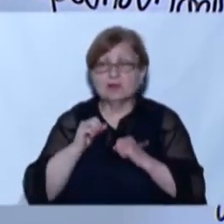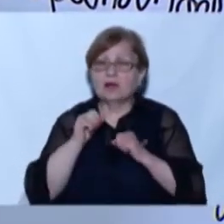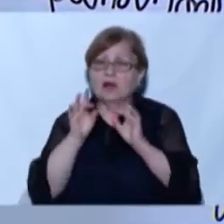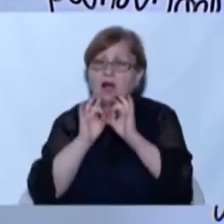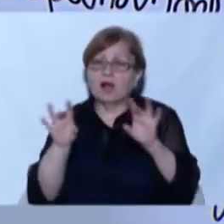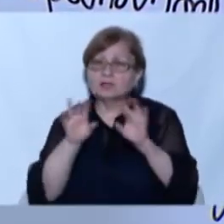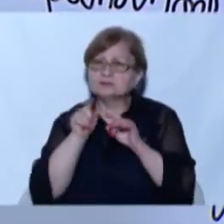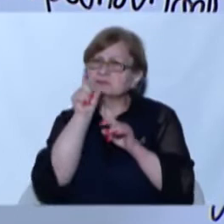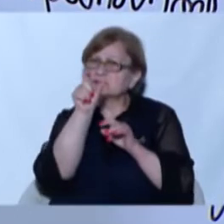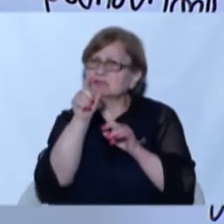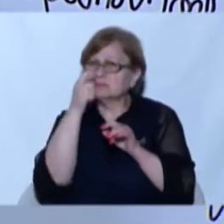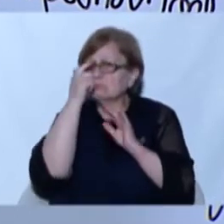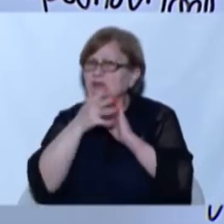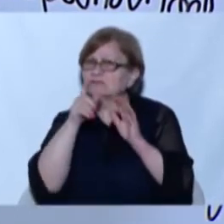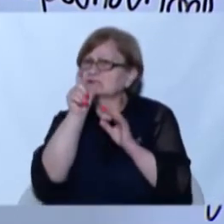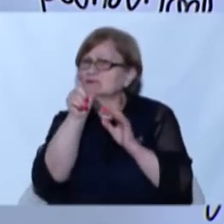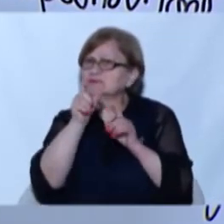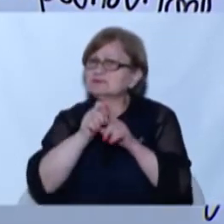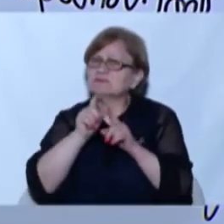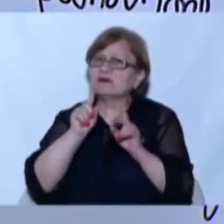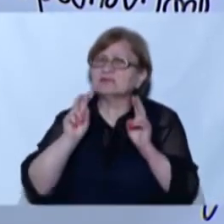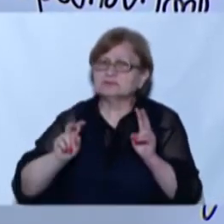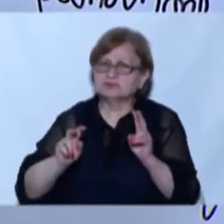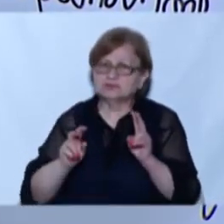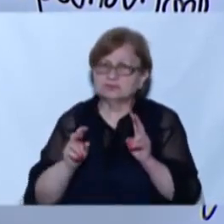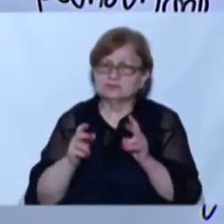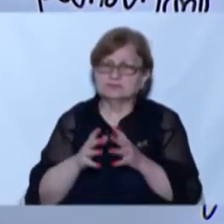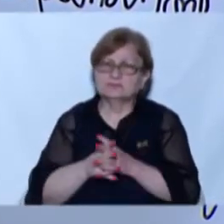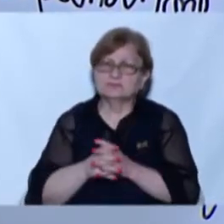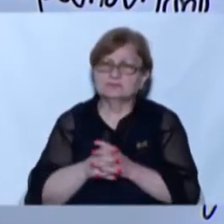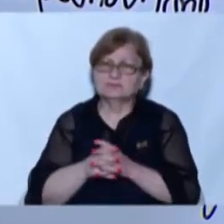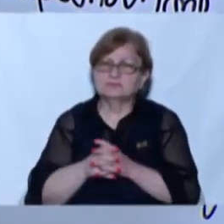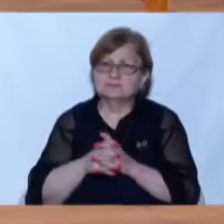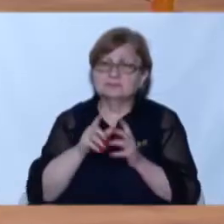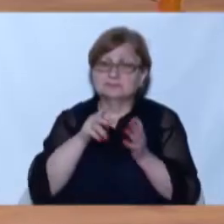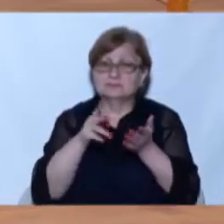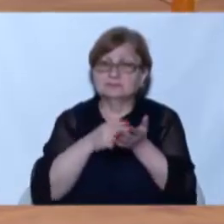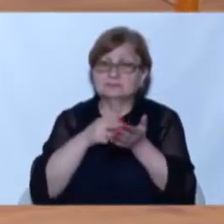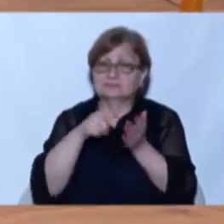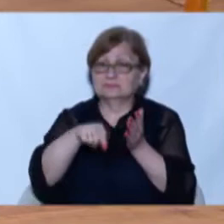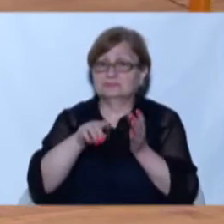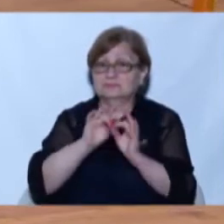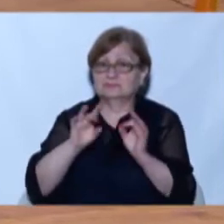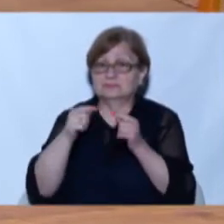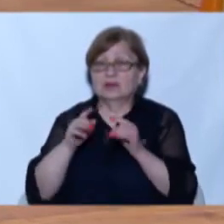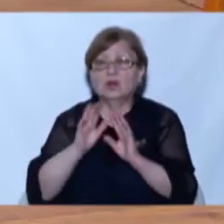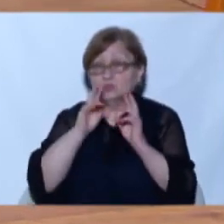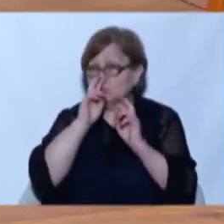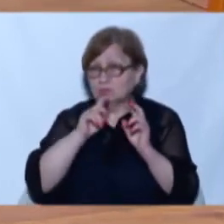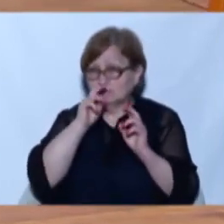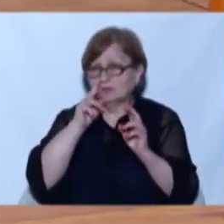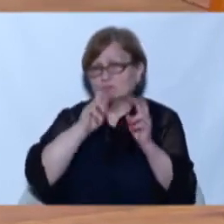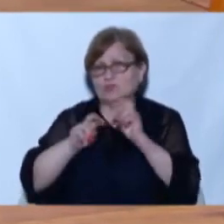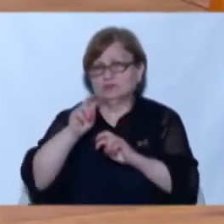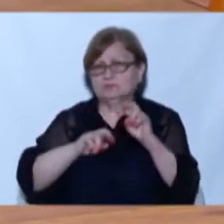განმარტოთ ის, მიხვდეთ, ჩაწვდეთ ზოგიერთ მათგანს მაინც ტექსტის მიხედვით, თუ არა და მოძებნოთ ლექსიკონში.